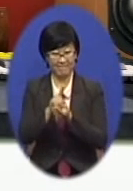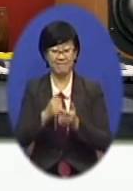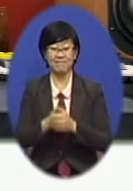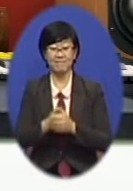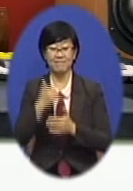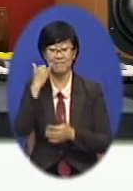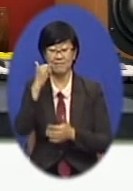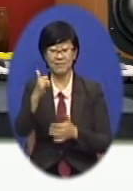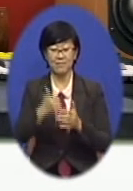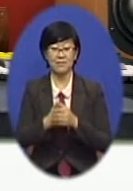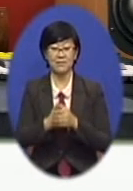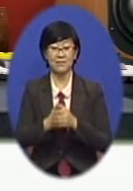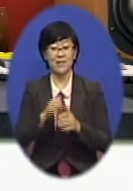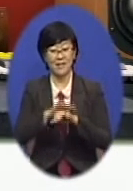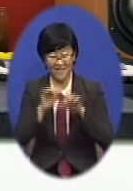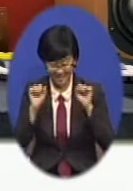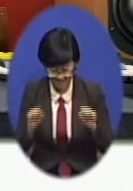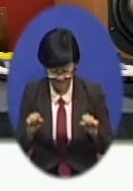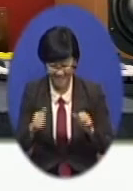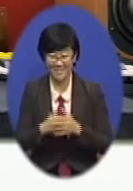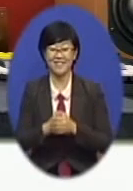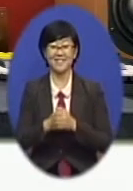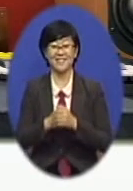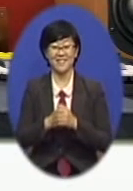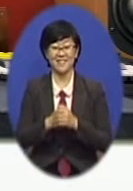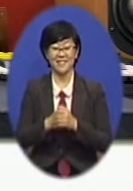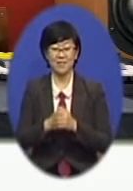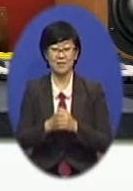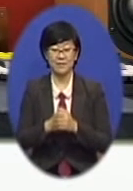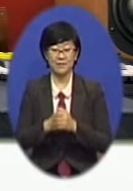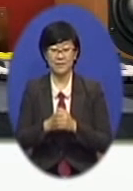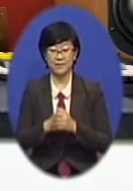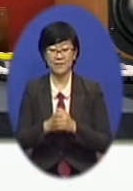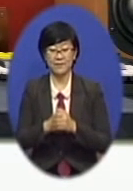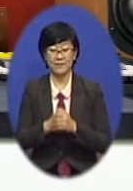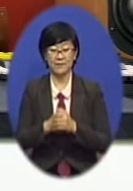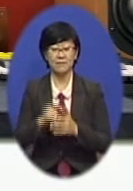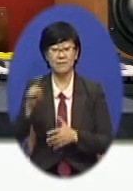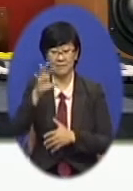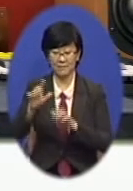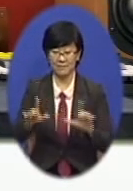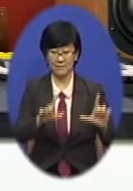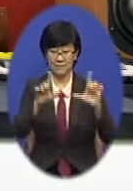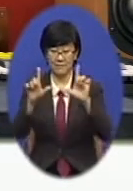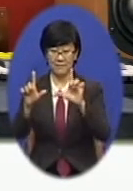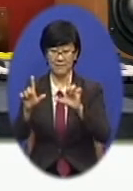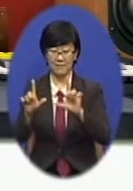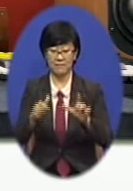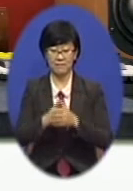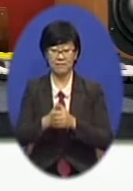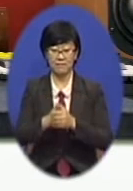모셔보겠습니다. 여보세요? 네, 안녕하세요. 안녕하세요. 네, 안녕하세요. 네. 어디 사시는 누구십니까?